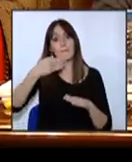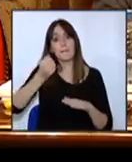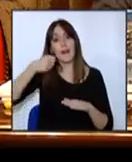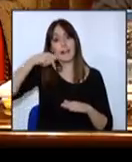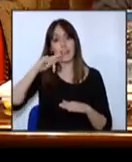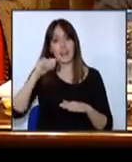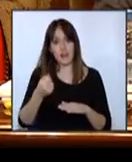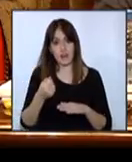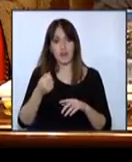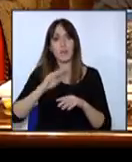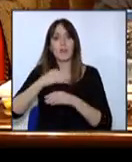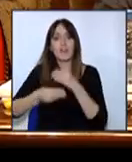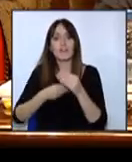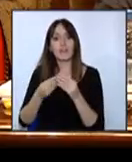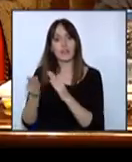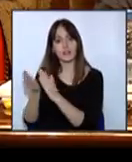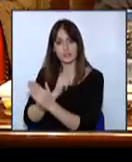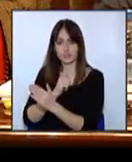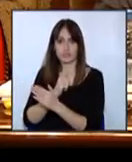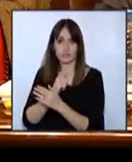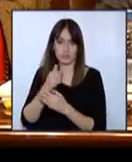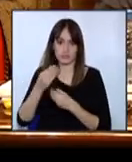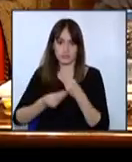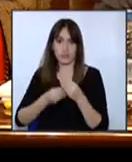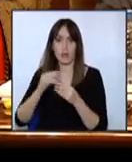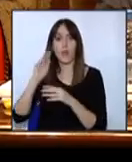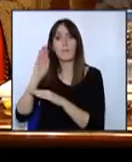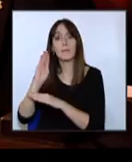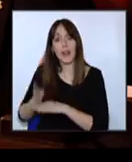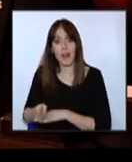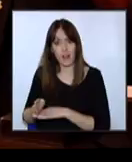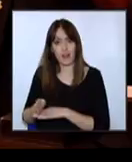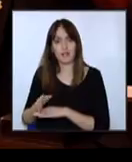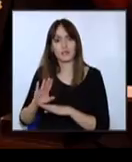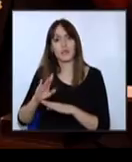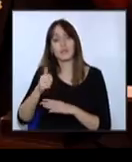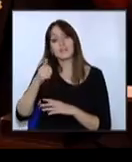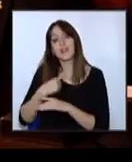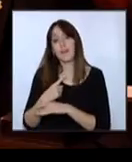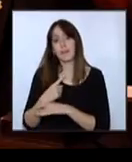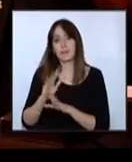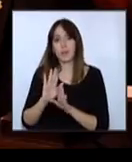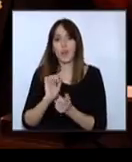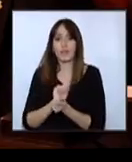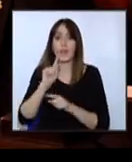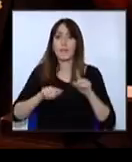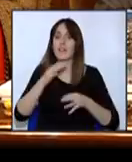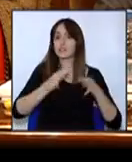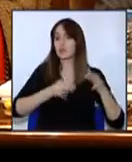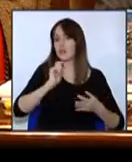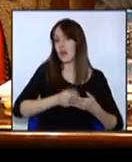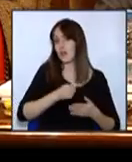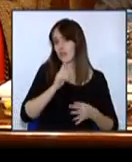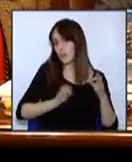desnonament civil, s'iniciï penal. Això, en teoria, vol dir que ha de ser més ràpid. Ara, esclar, no ho sé. Ara depèn del jutjat. La